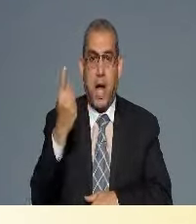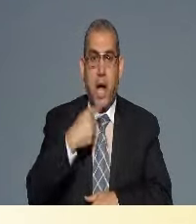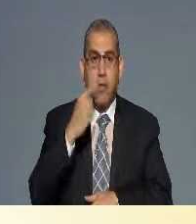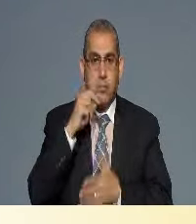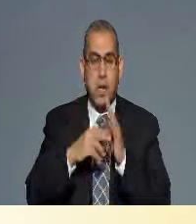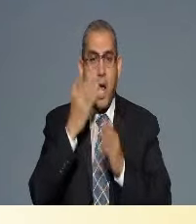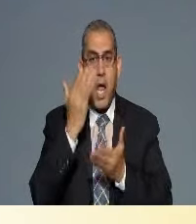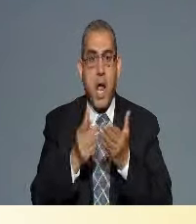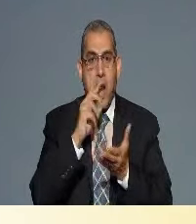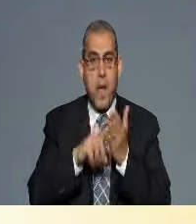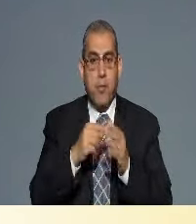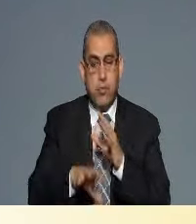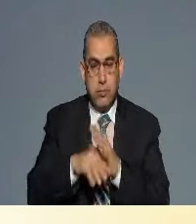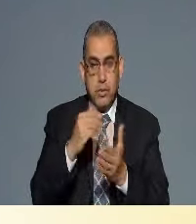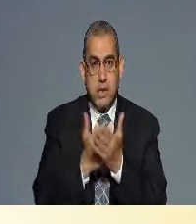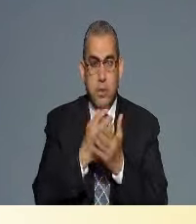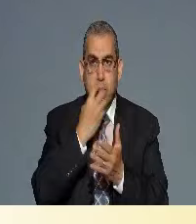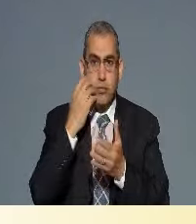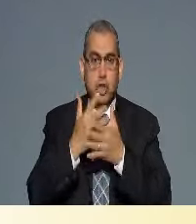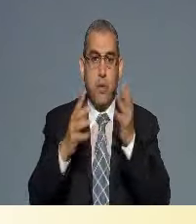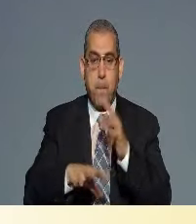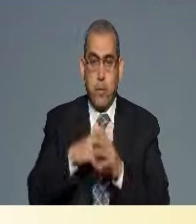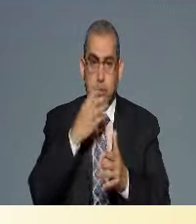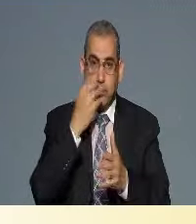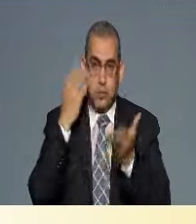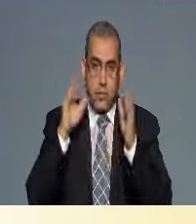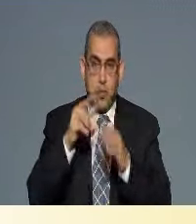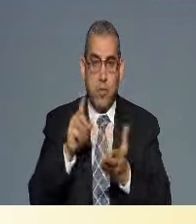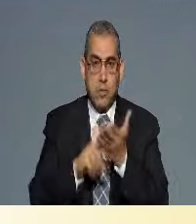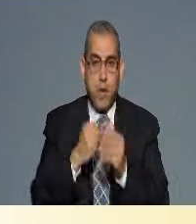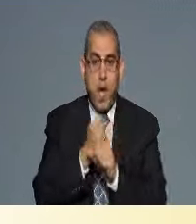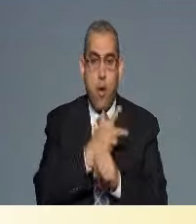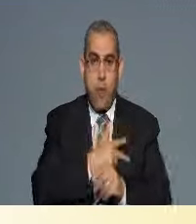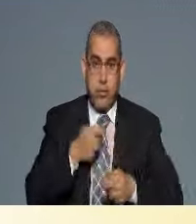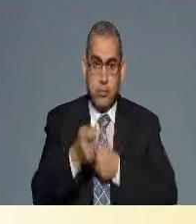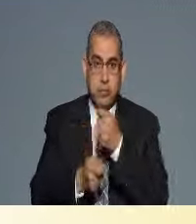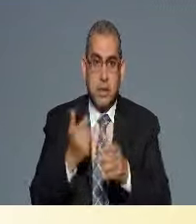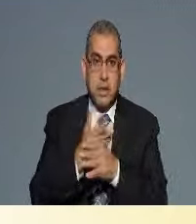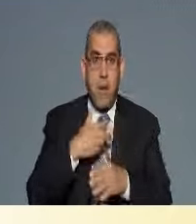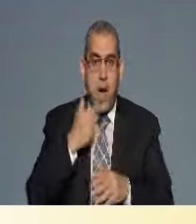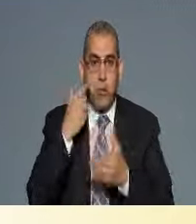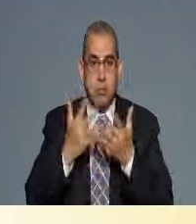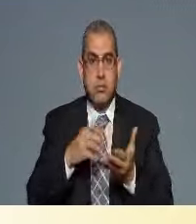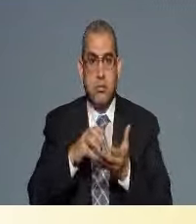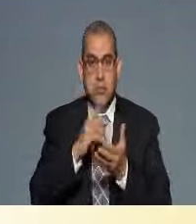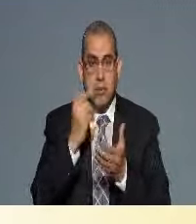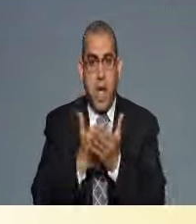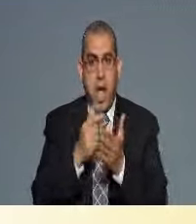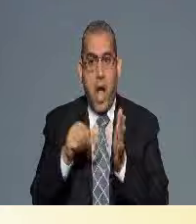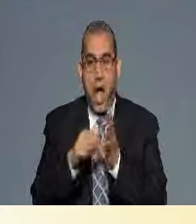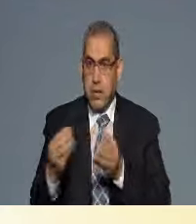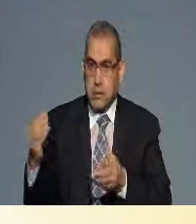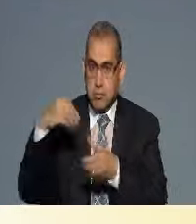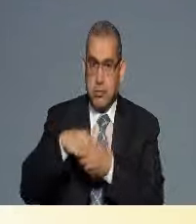دايما التكاليف الاستثمارية الكبيرة والمشروعات الضخمة تتكلفها الدولة لكي تهيئ المناخ للقطاع الخاص انه